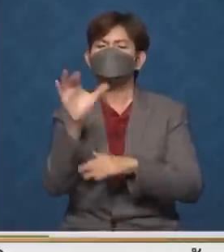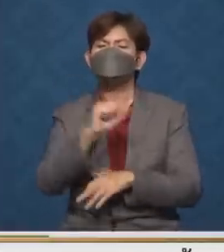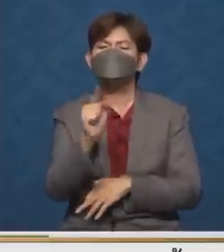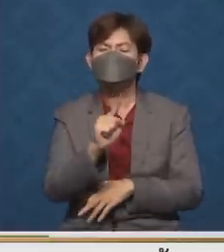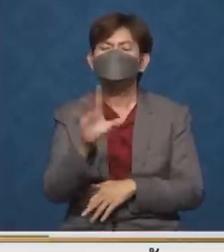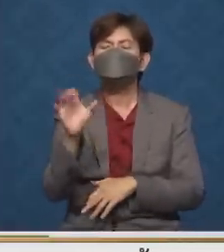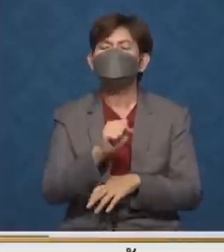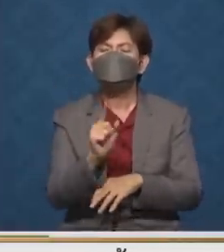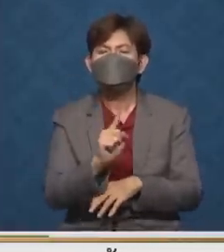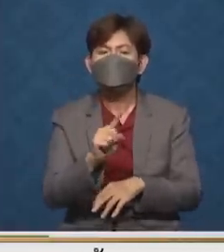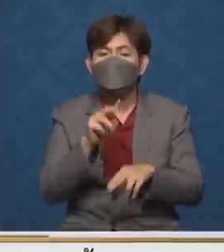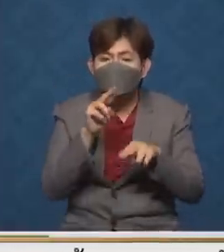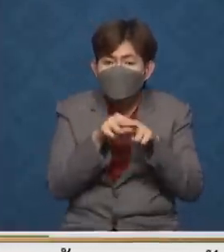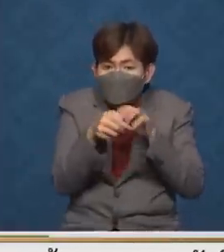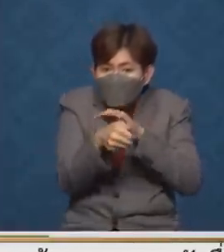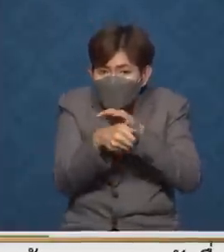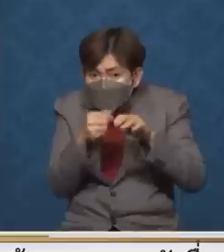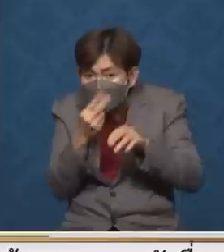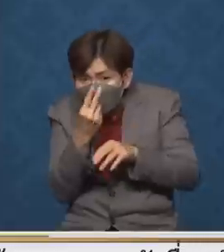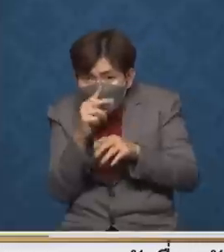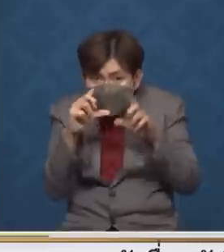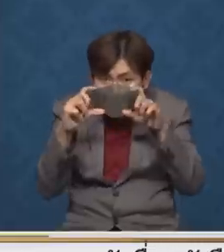of ตัพ of